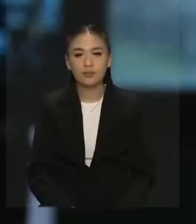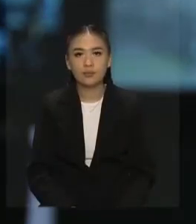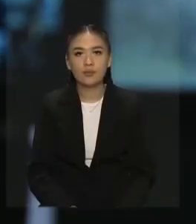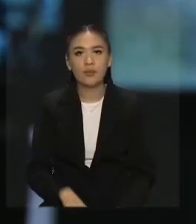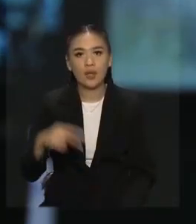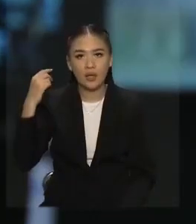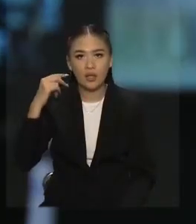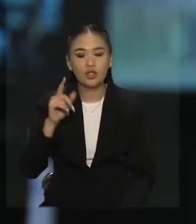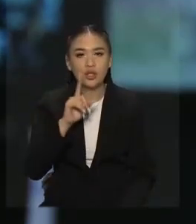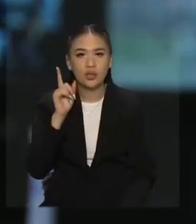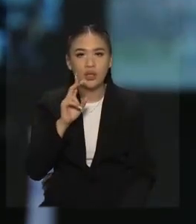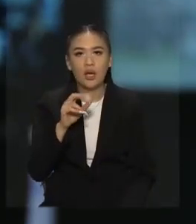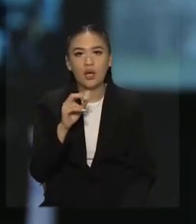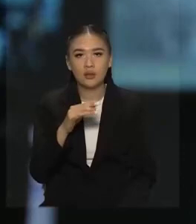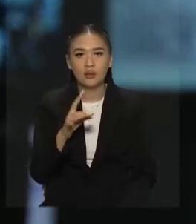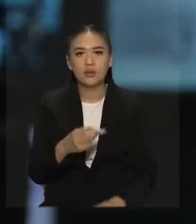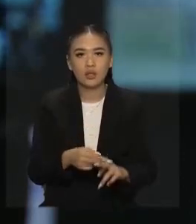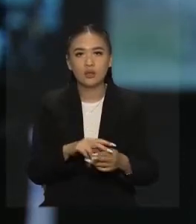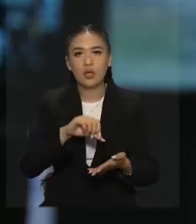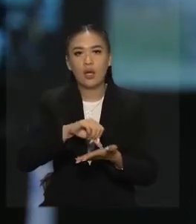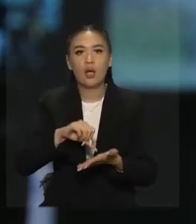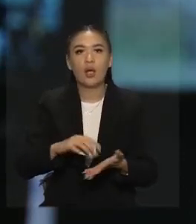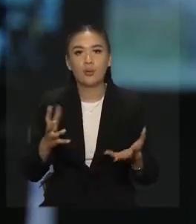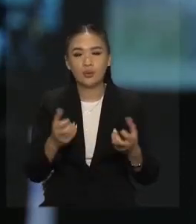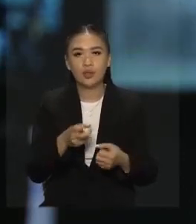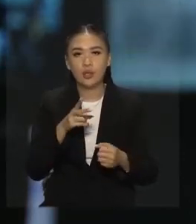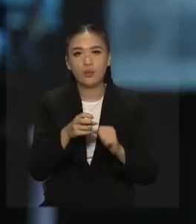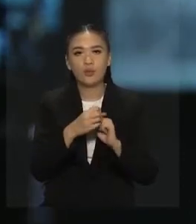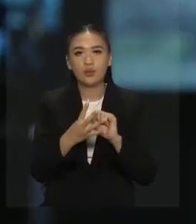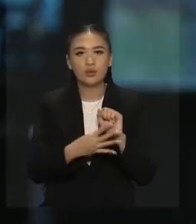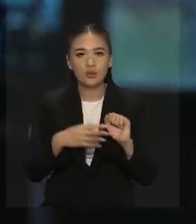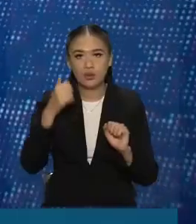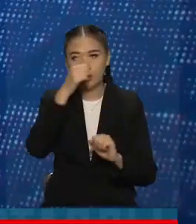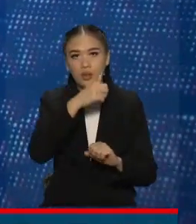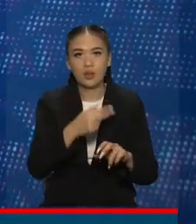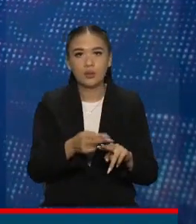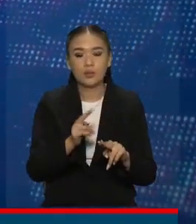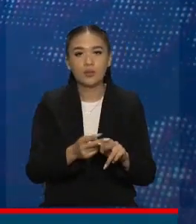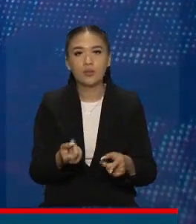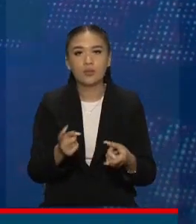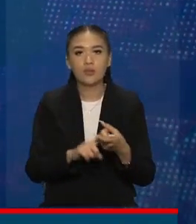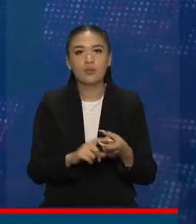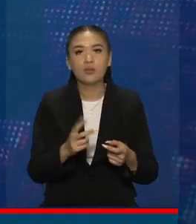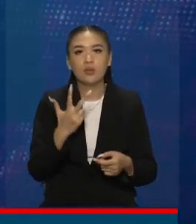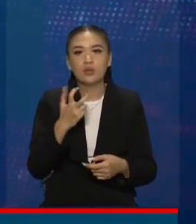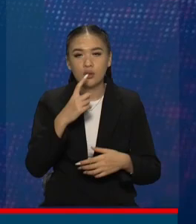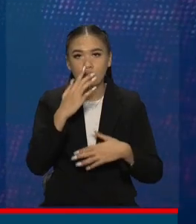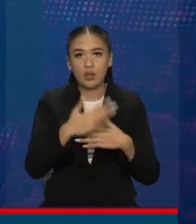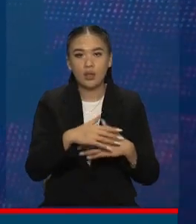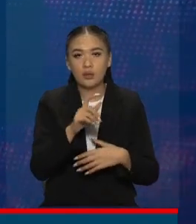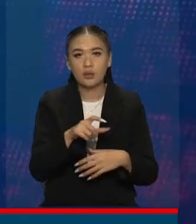Президенттік жастар кадр резервіне үміткерлерді қабылдау басталды. 2019 жылы іріктеу бойынша резервке 300 адам